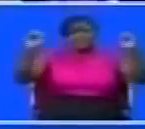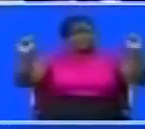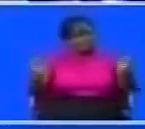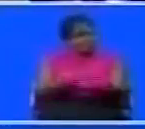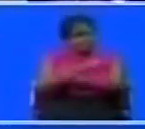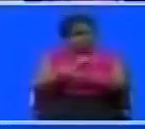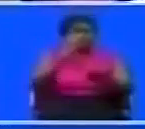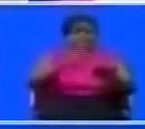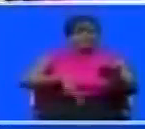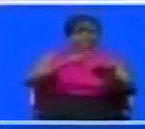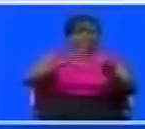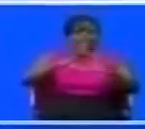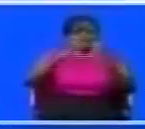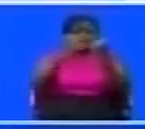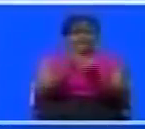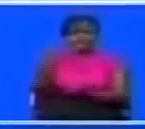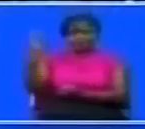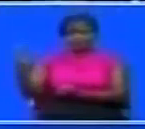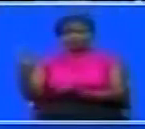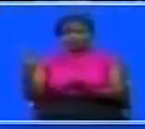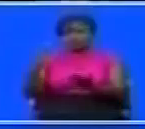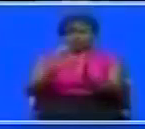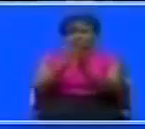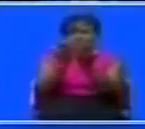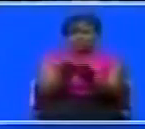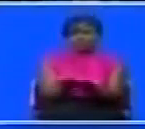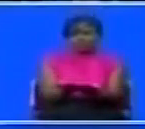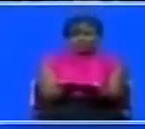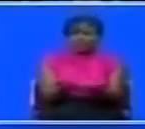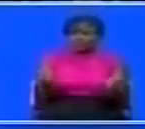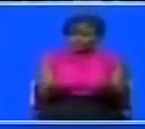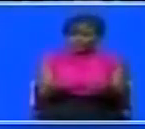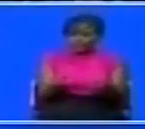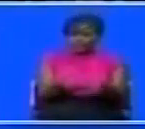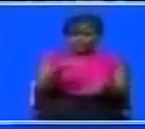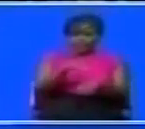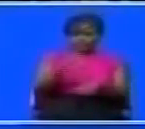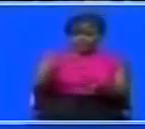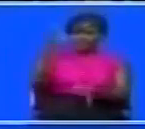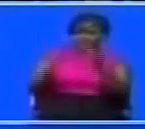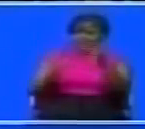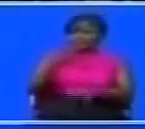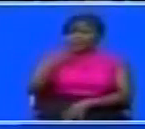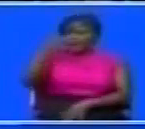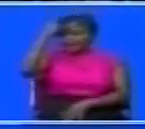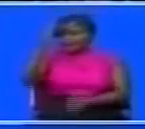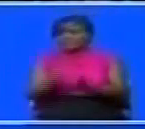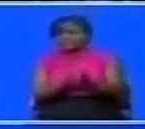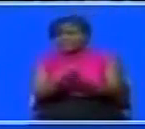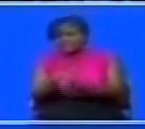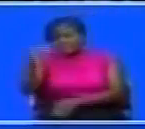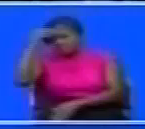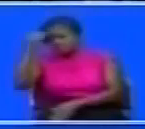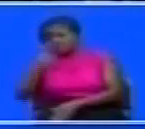kusoma vitabu vya darasa la 2. But it also depends with whether the parent is interested with